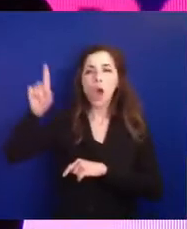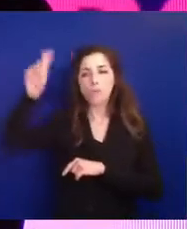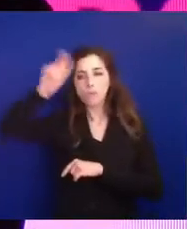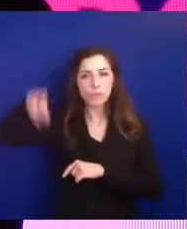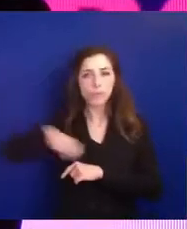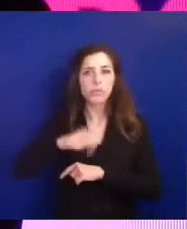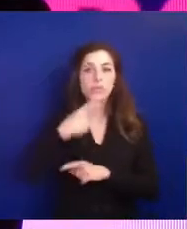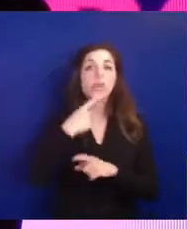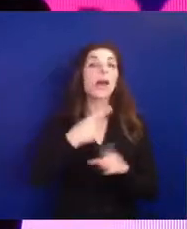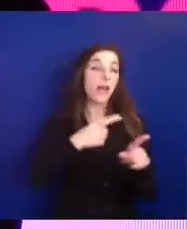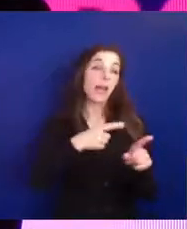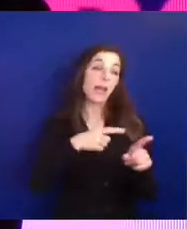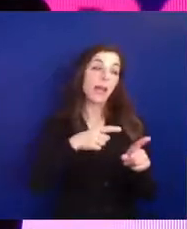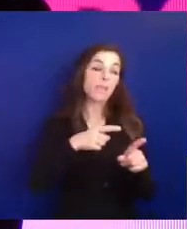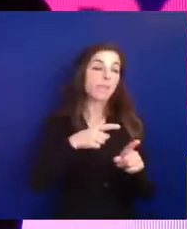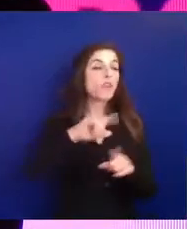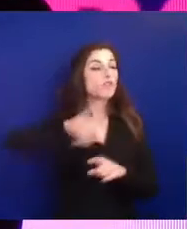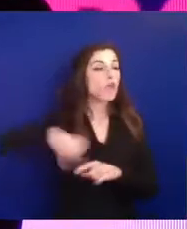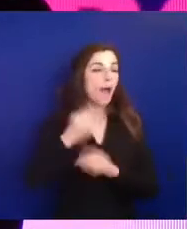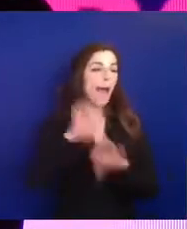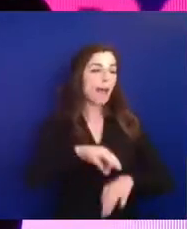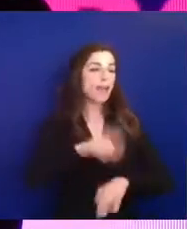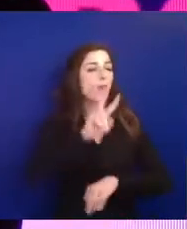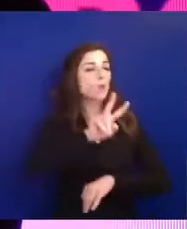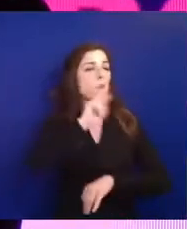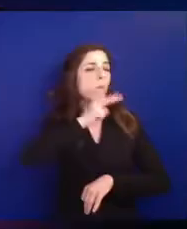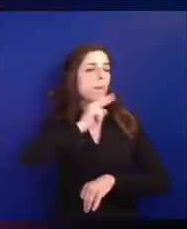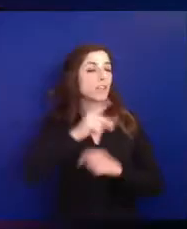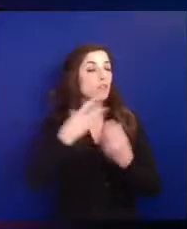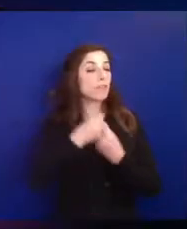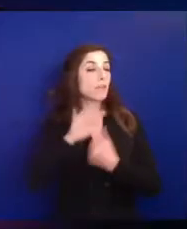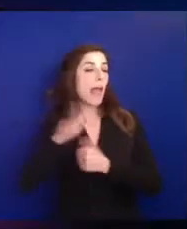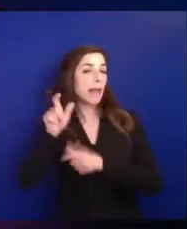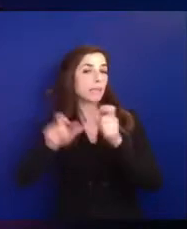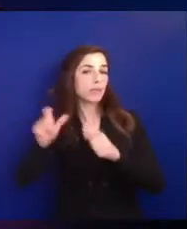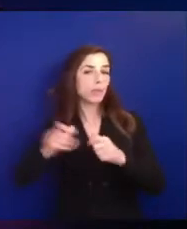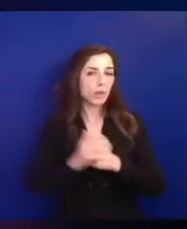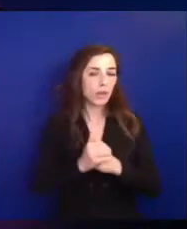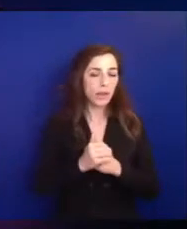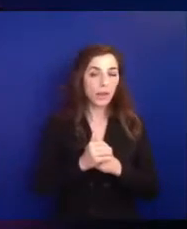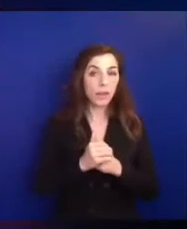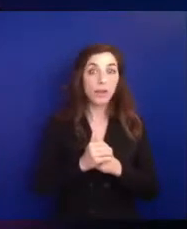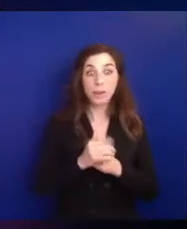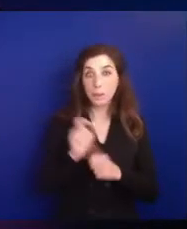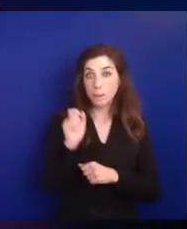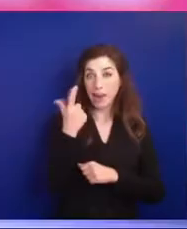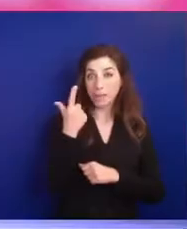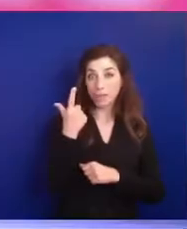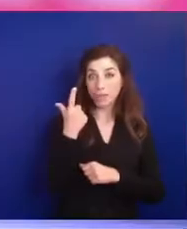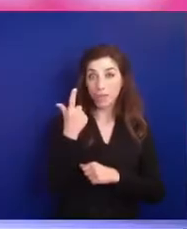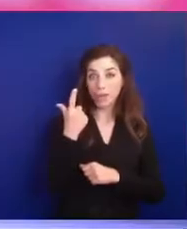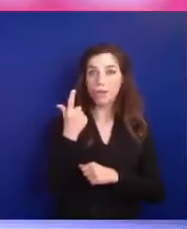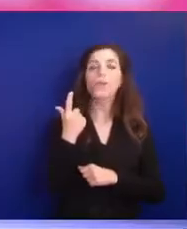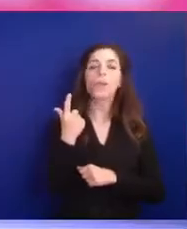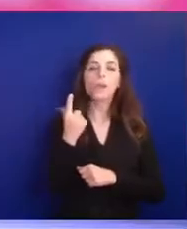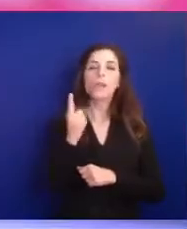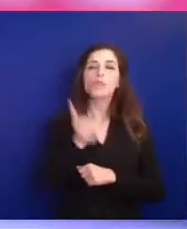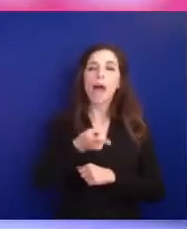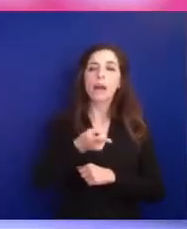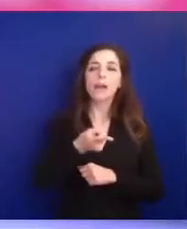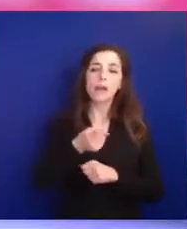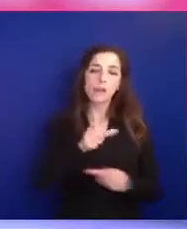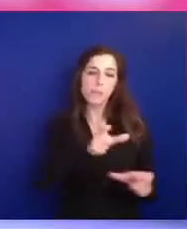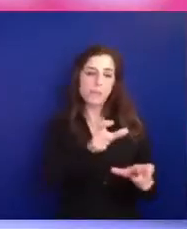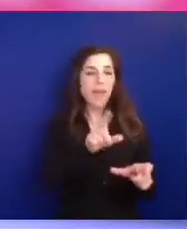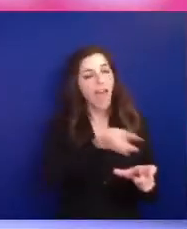arrivato verso le due del pomeriggio con gli altri verso mezzogiorno gianni mi fece uscire un'altra volta mi